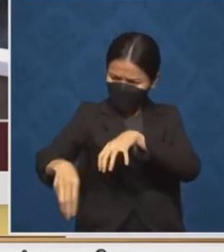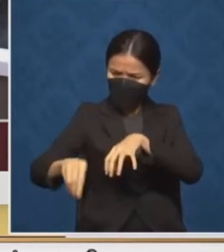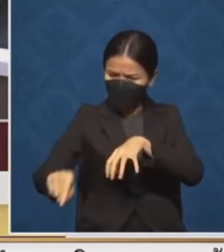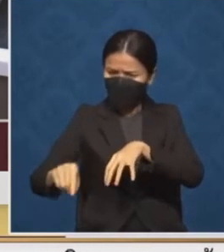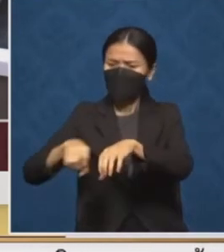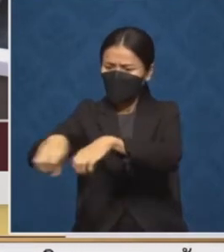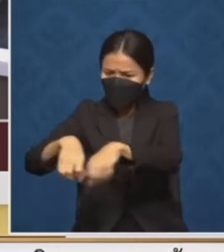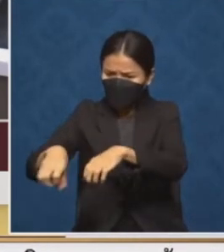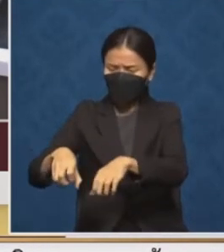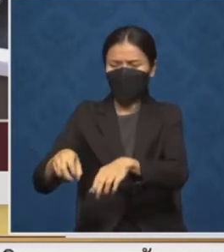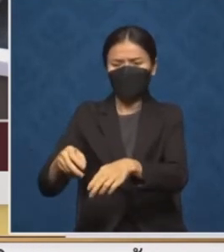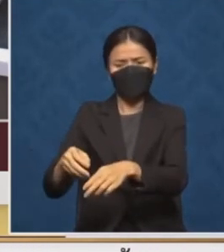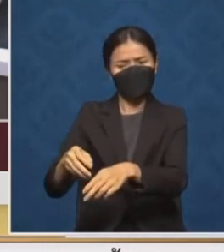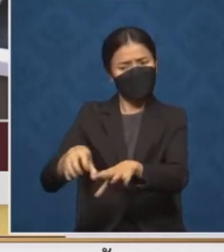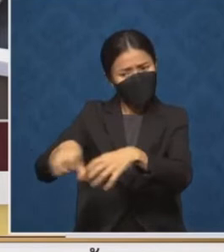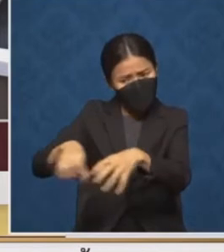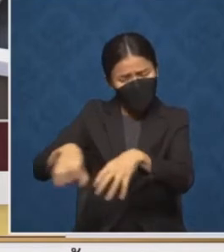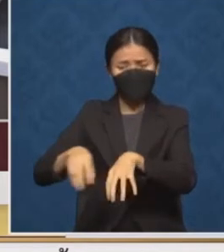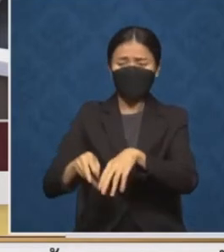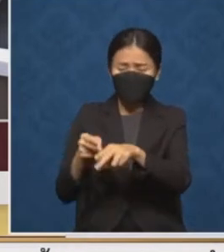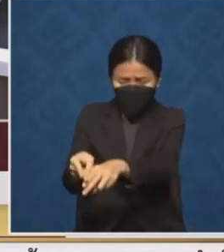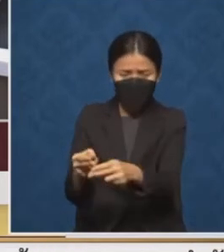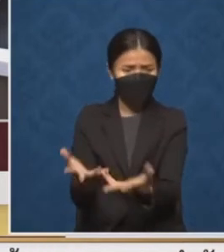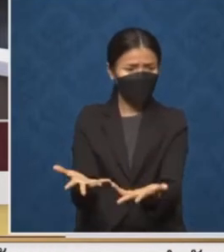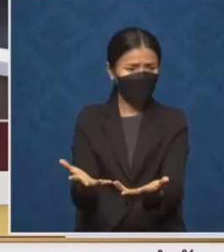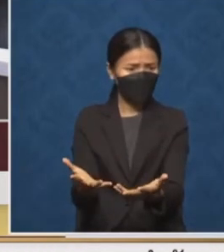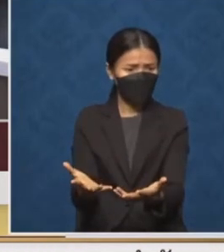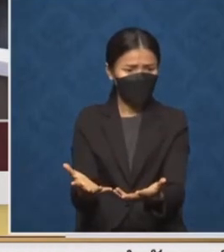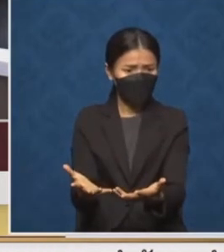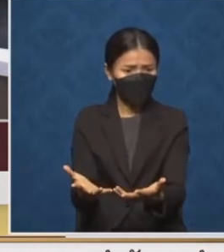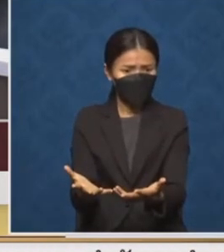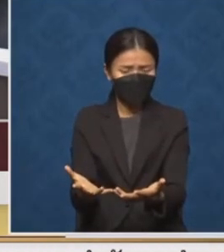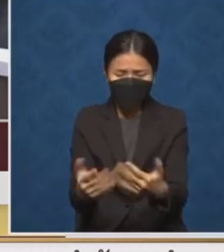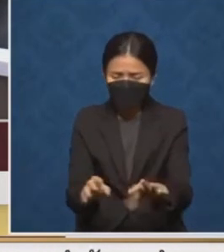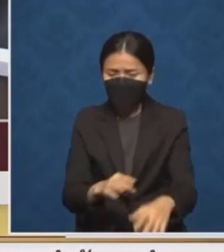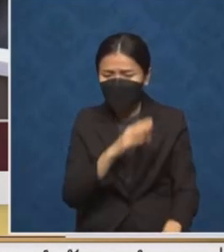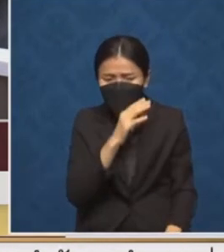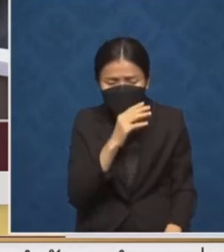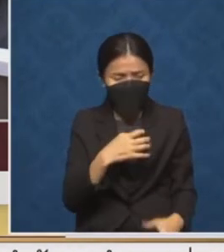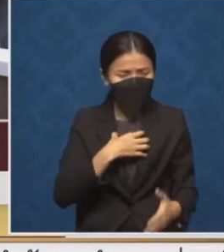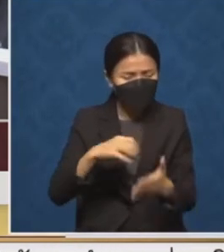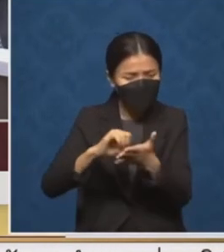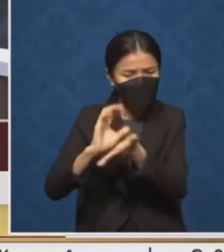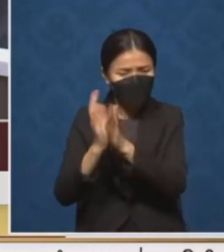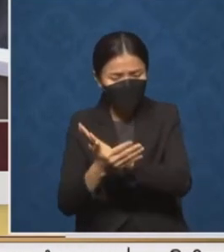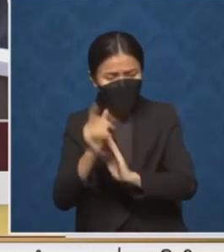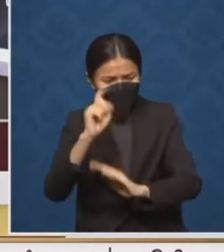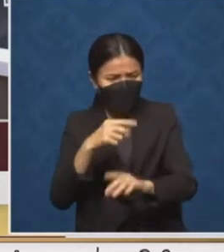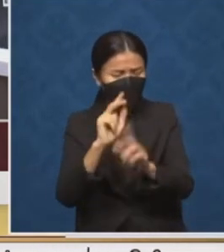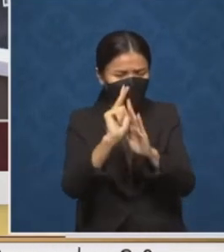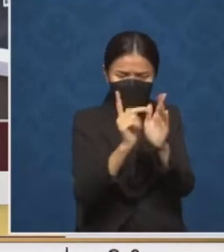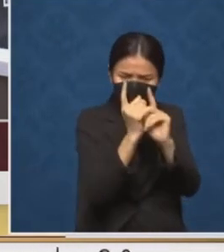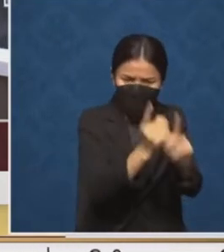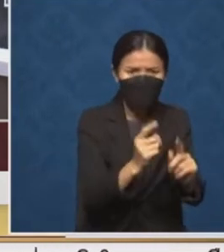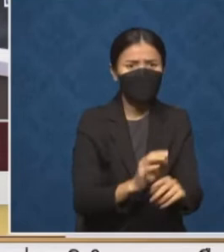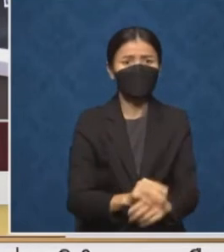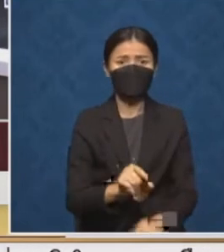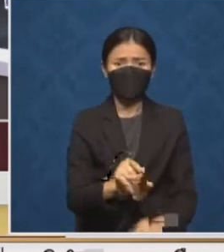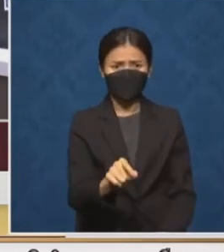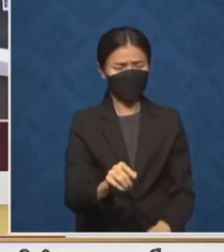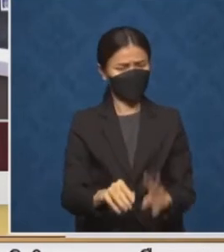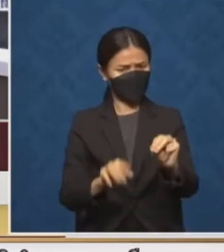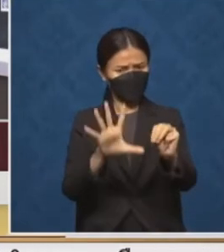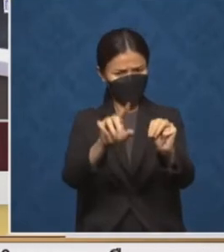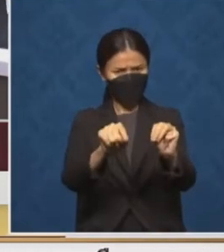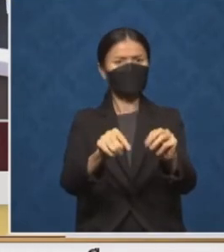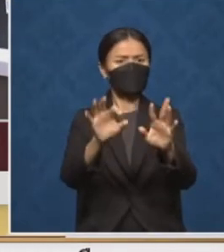งในวรรคแรกเนี่ยต้องทำเป็นกฎหมายผมถือว่ามาตรานี้เป็นมาตราที่สำคัญมากผมกรา